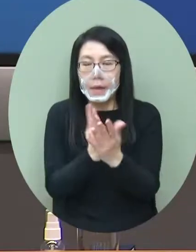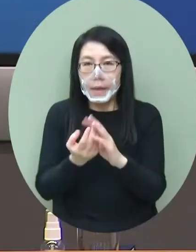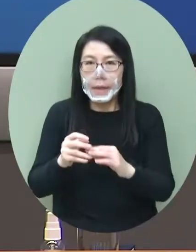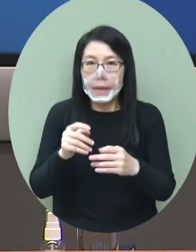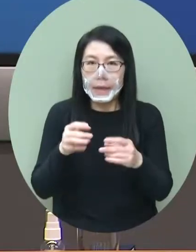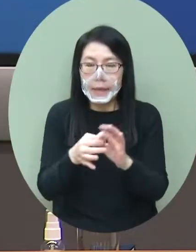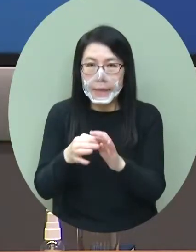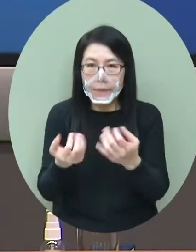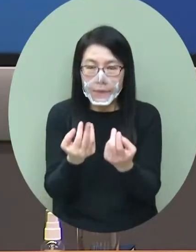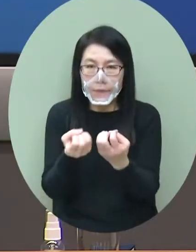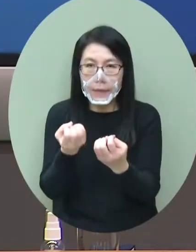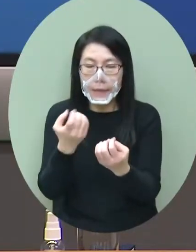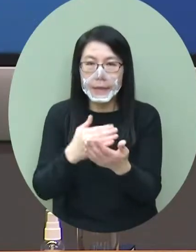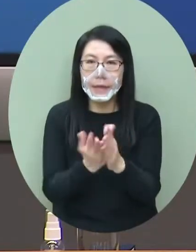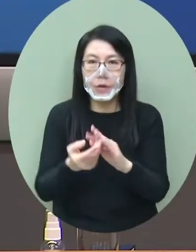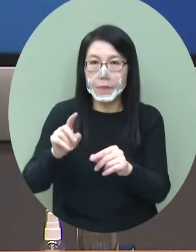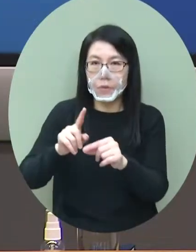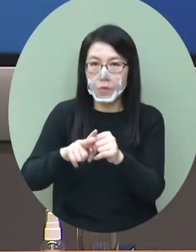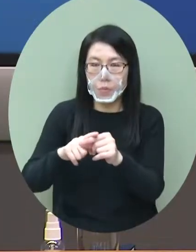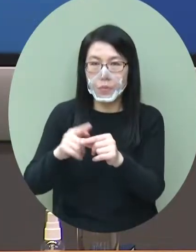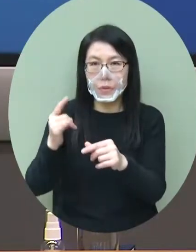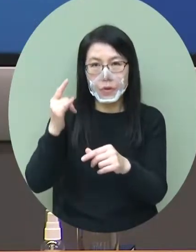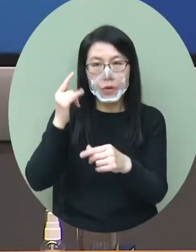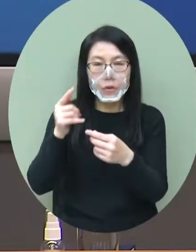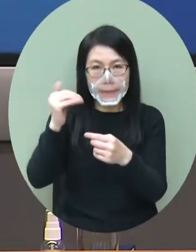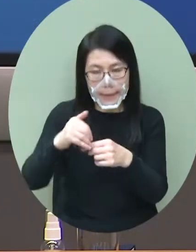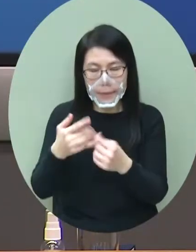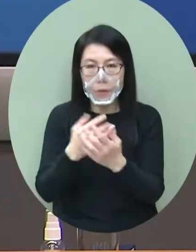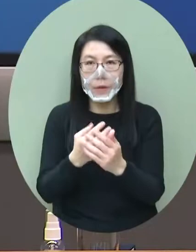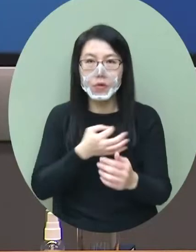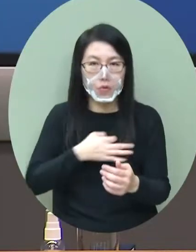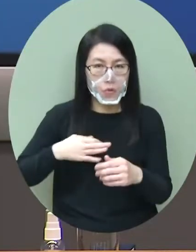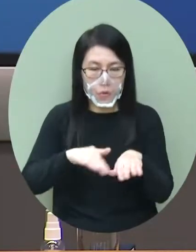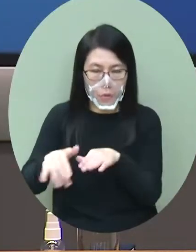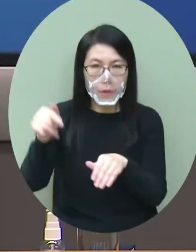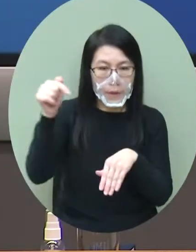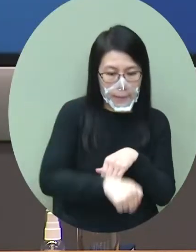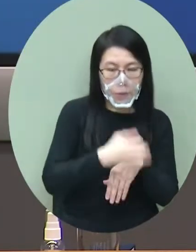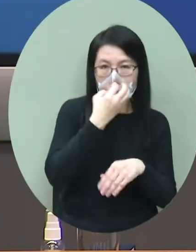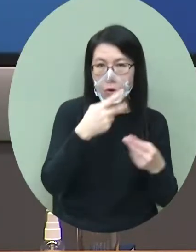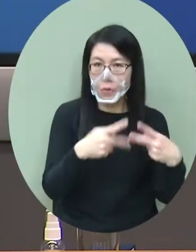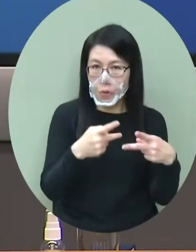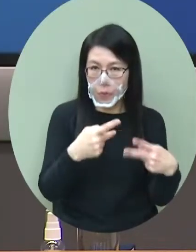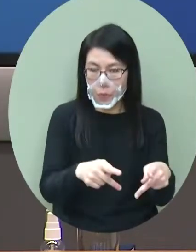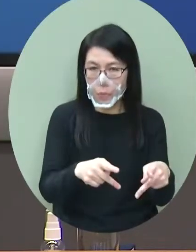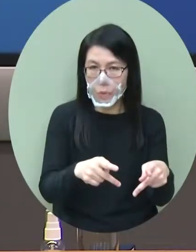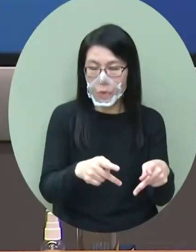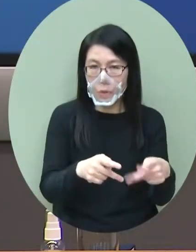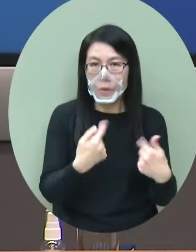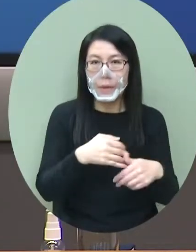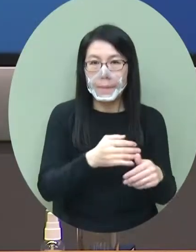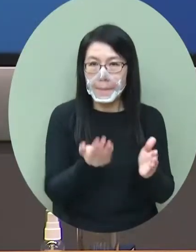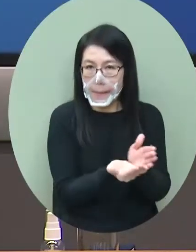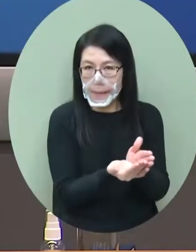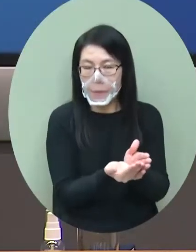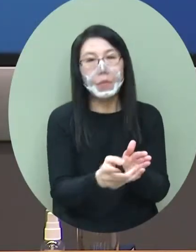港、中山的黄埔港，以至珠海的斗门港，到香港的屯门、珠江